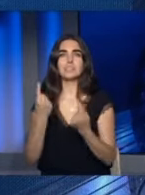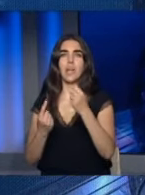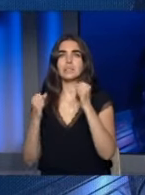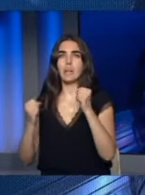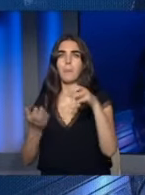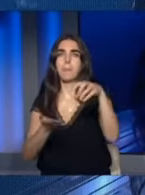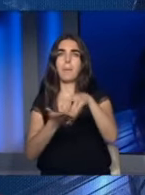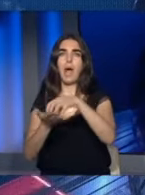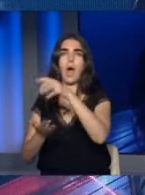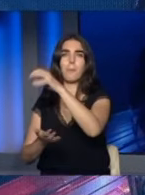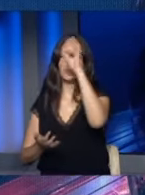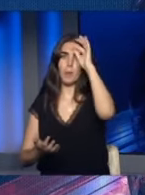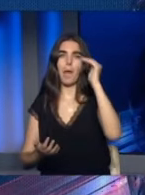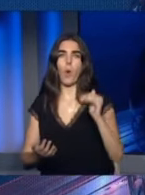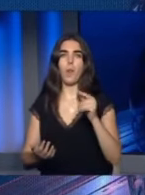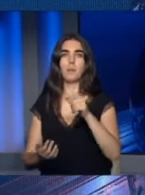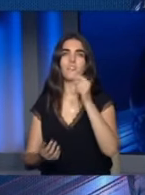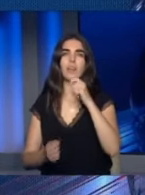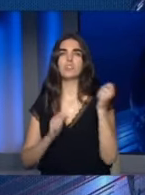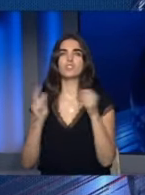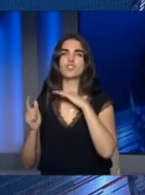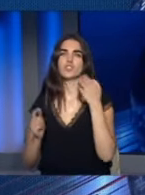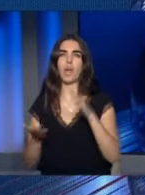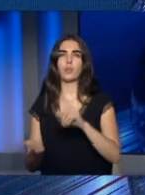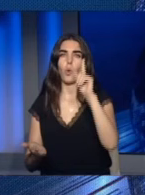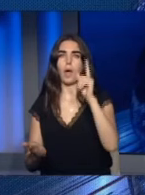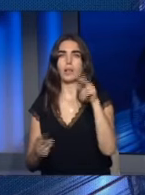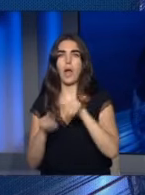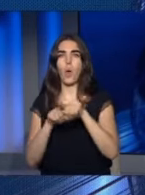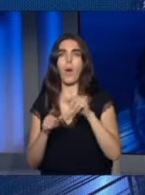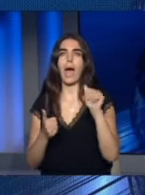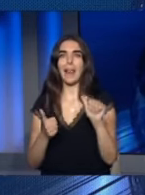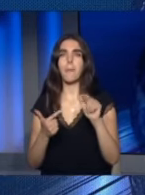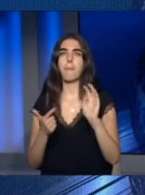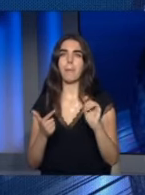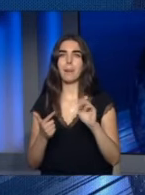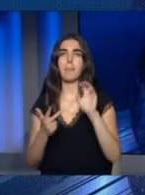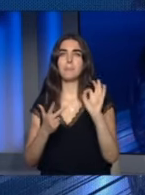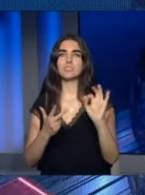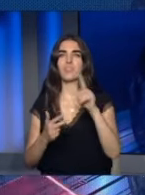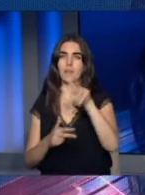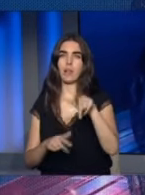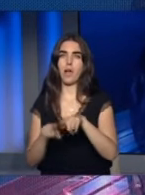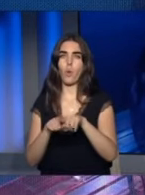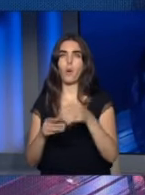المواشي في بلده حوله اسفر عن استشهاد الاخوه علي ومحمد مصطفى قاسم رافضين الخروج من ارضهم وقرروا الصمود حتى